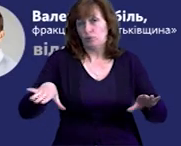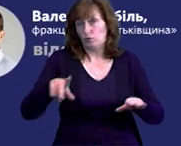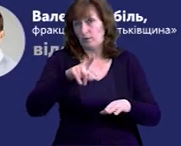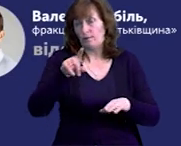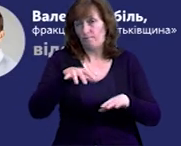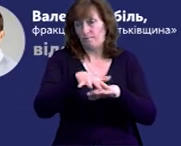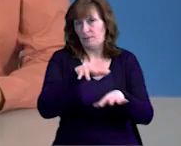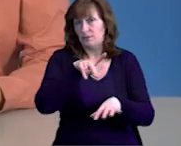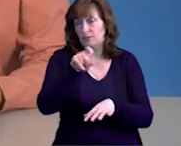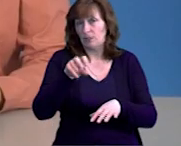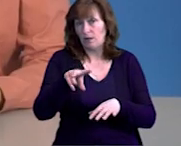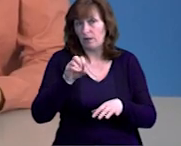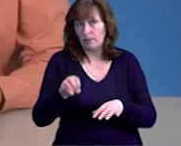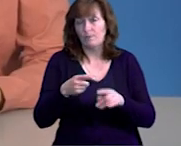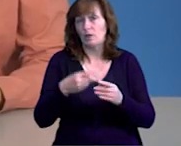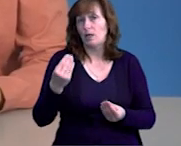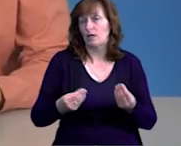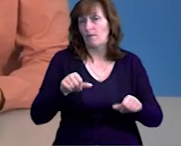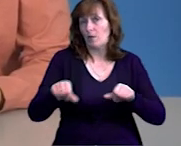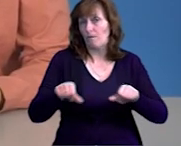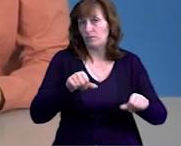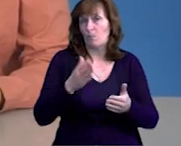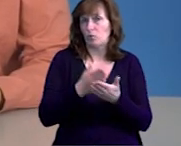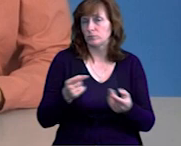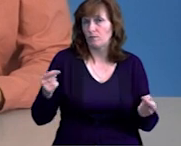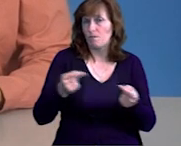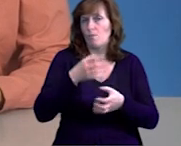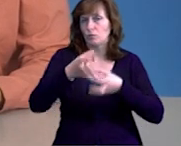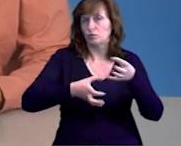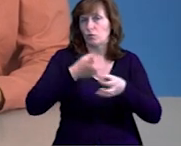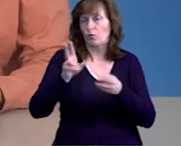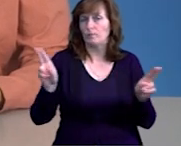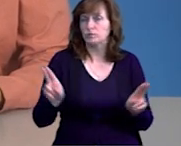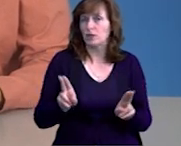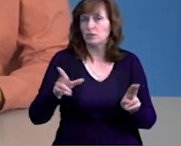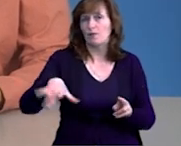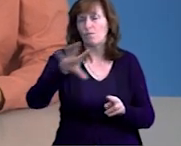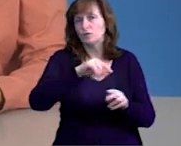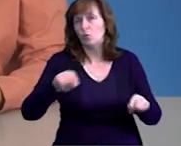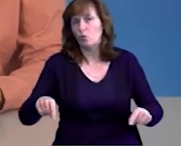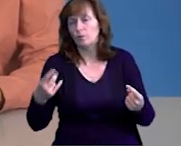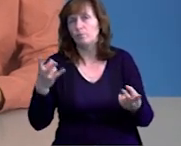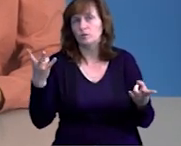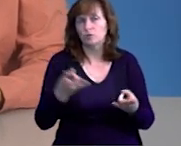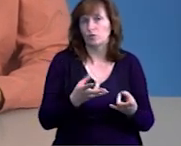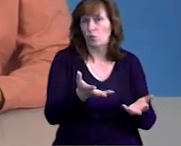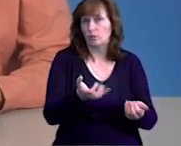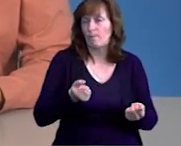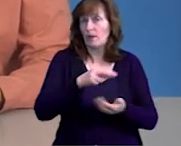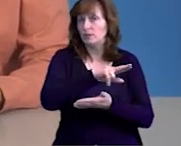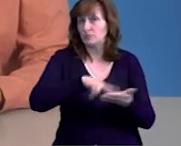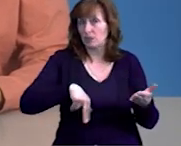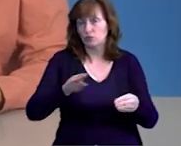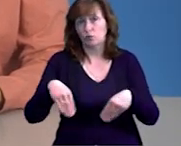залі. Згідно з законопроектом, ігрові автомати мають відповідати міжнародним стандартам. Для цього організаторам потрібно отримати